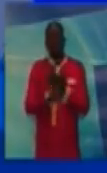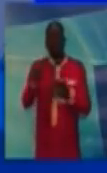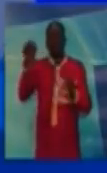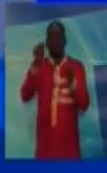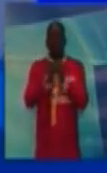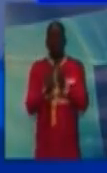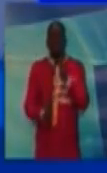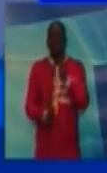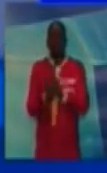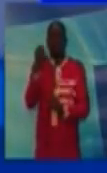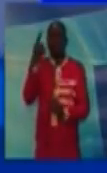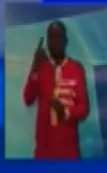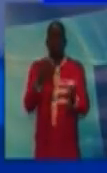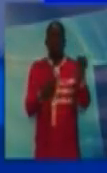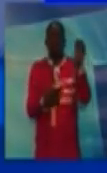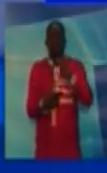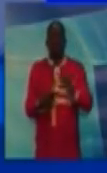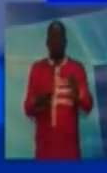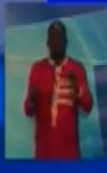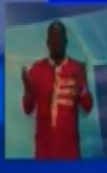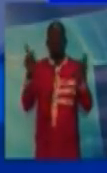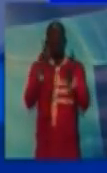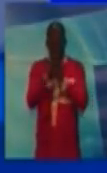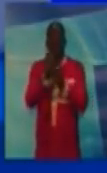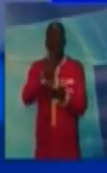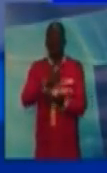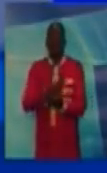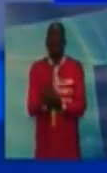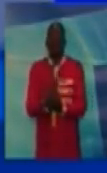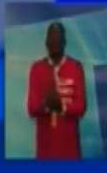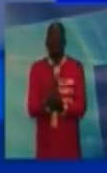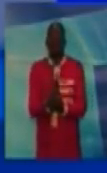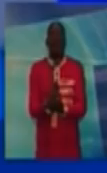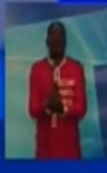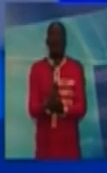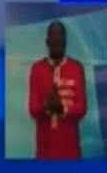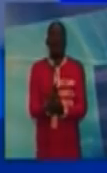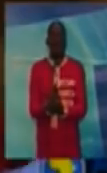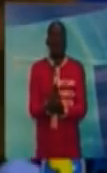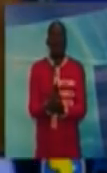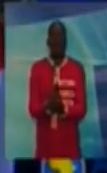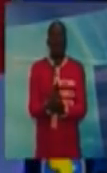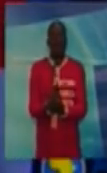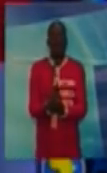s'imposant 1-0. Les temps forts de la rencontre avec Salif Ouedraogo.